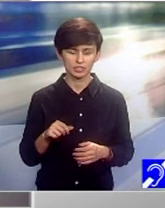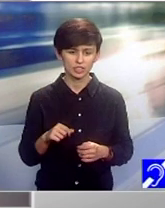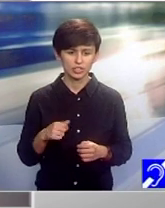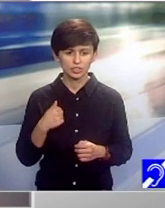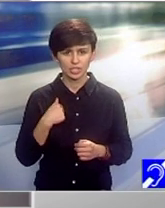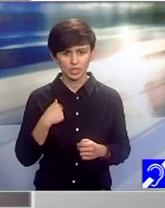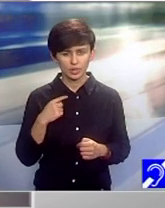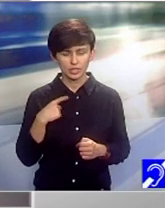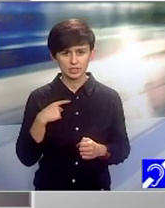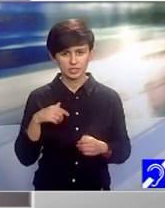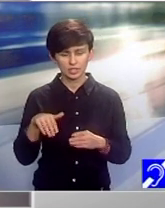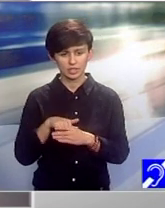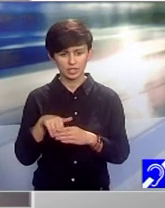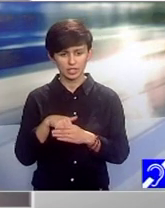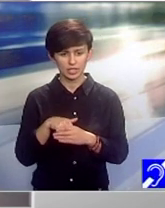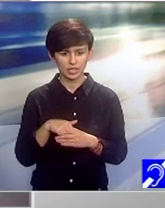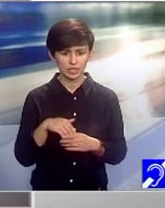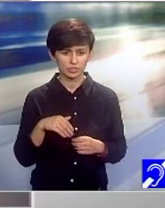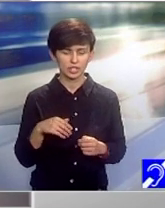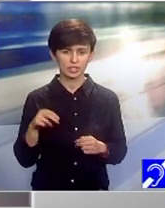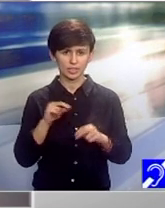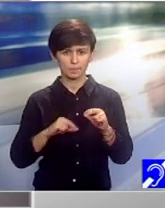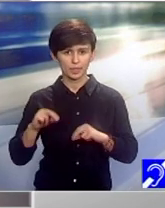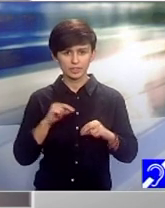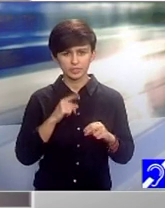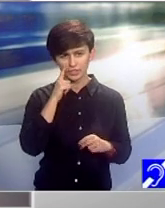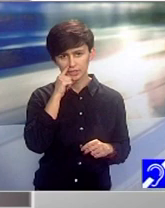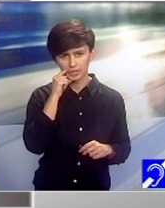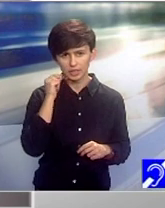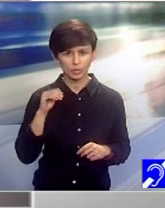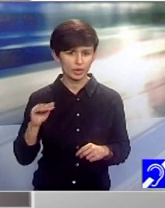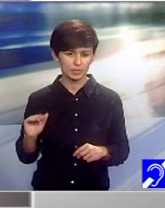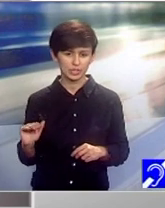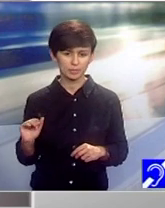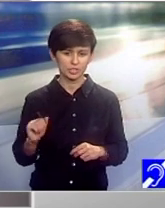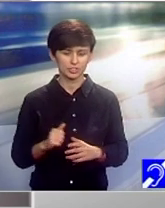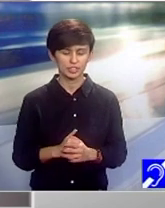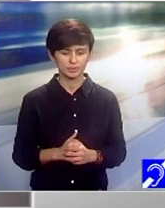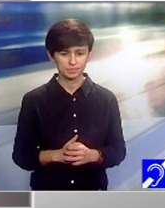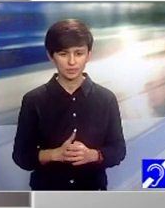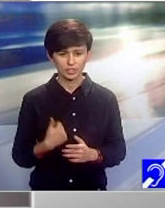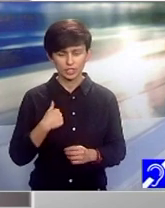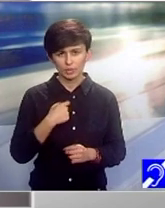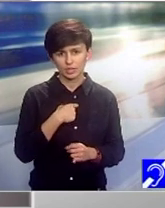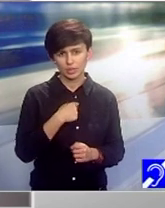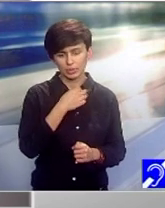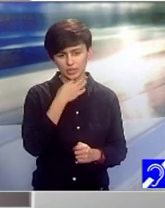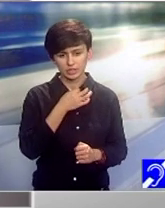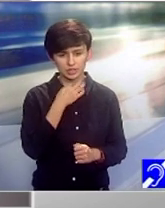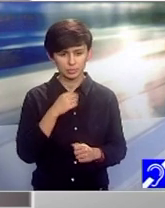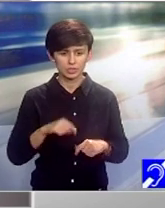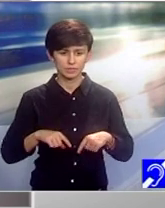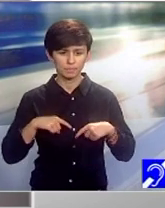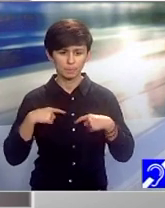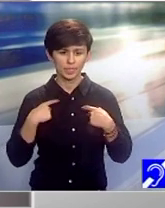sunt angajat full-time la Asociația Little People și pot să spun că trăiesc